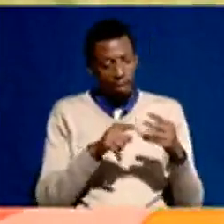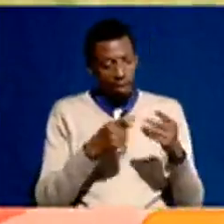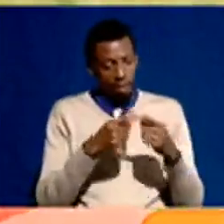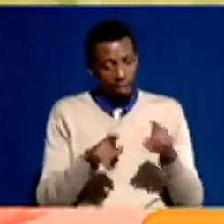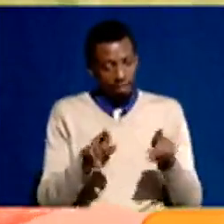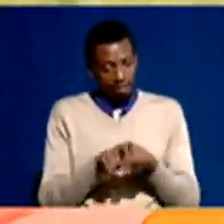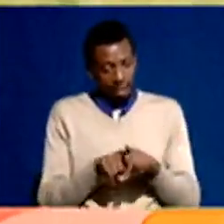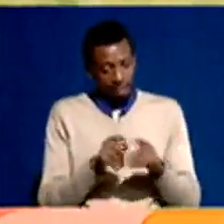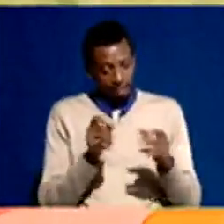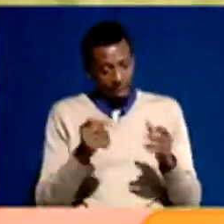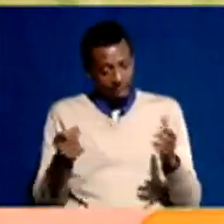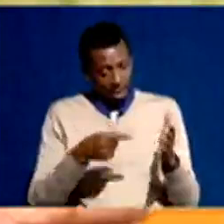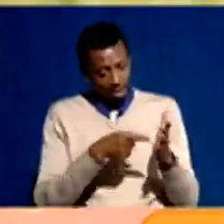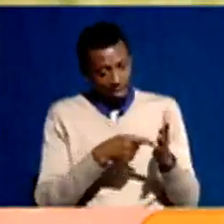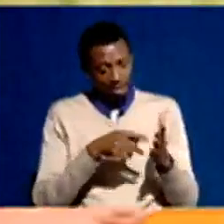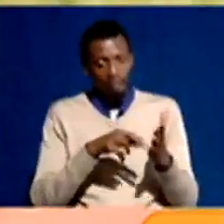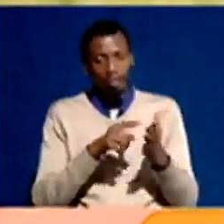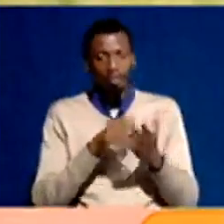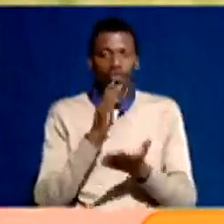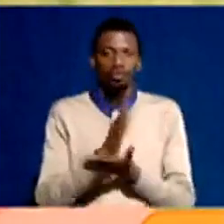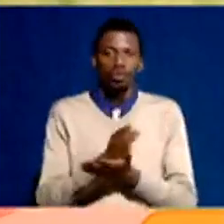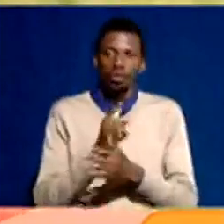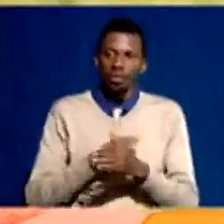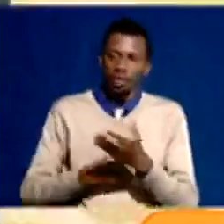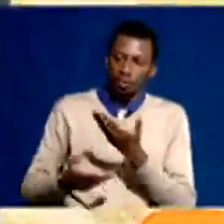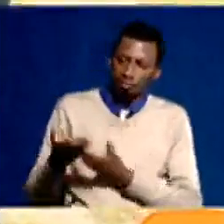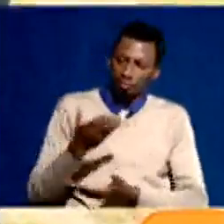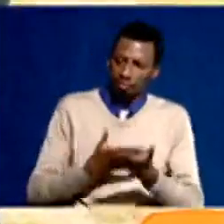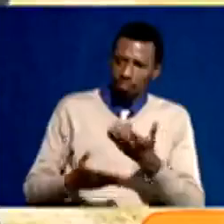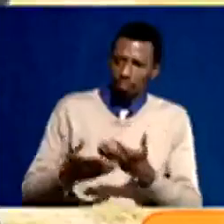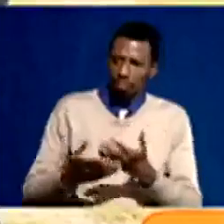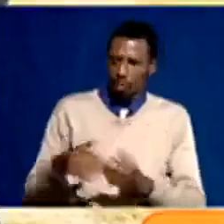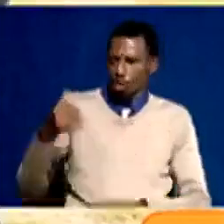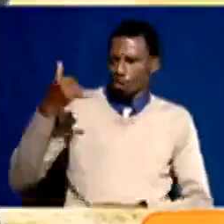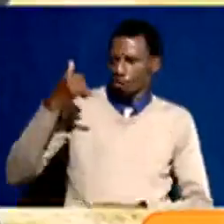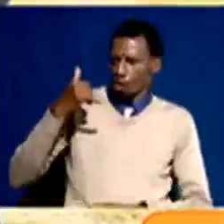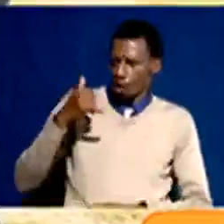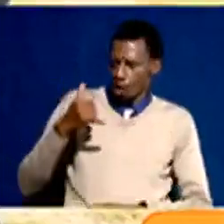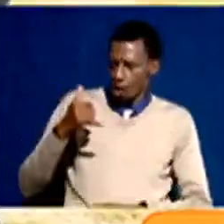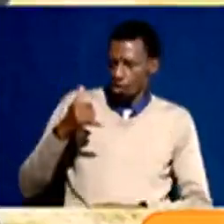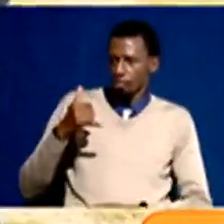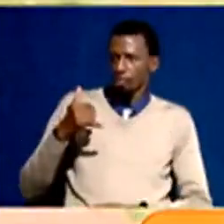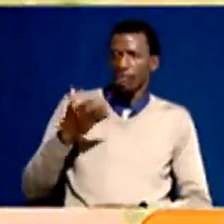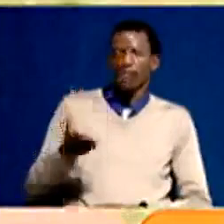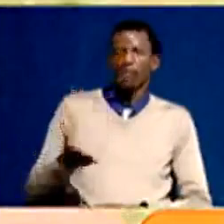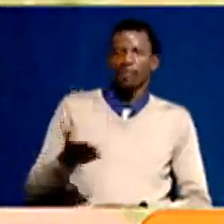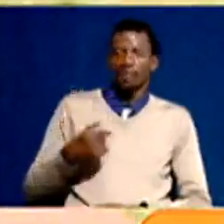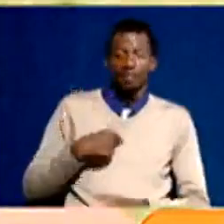hivi, hii ni ukweli. So vile bado tuko kuongea na yeye nikapigiwa simu. Mpango wangu na hii pesa